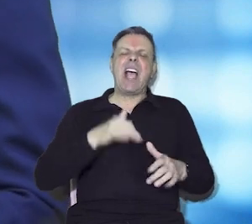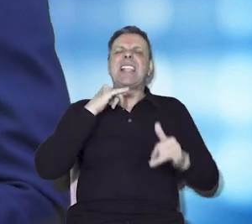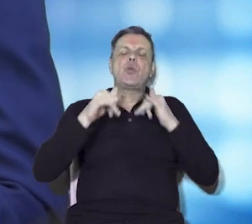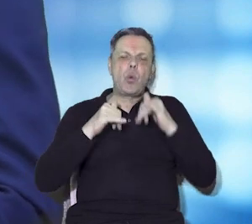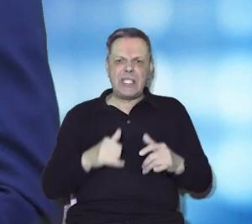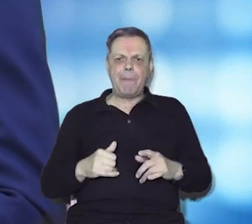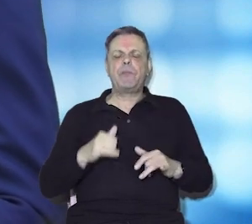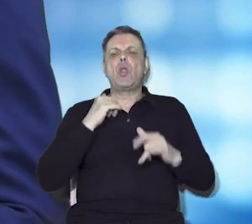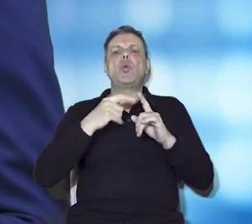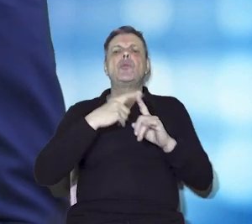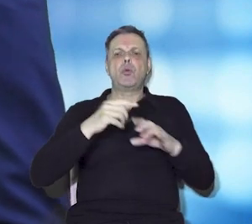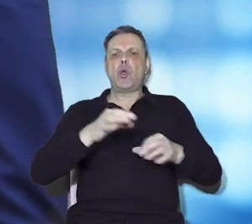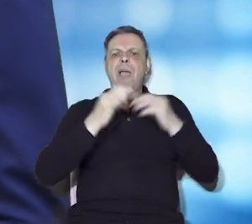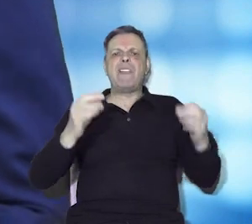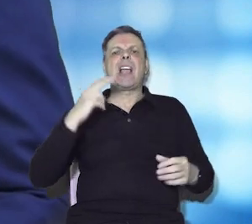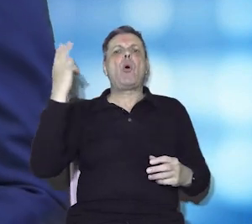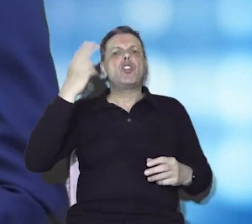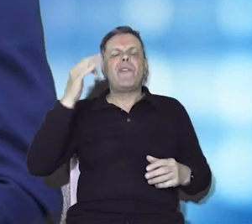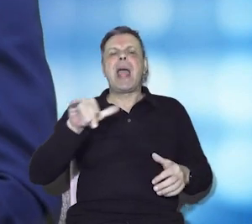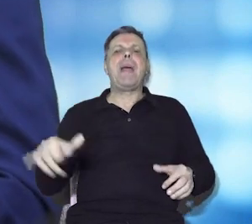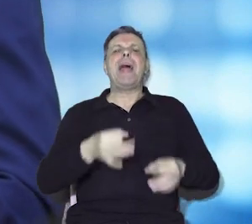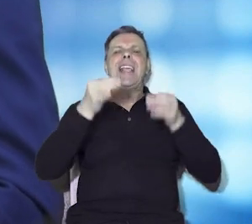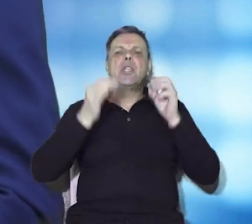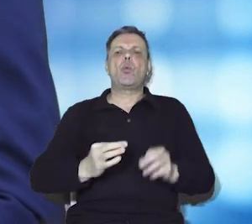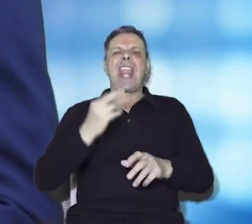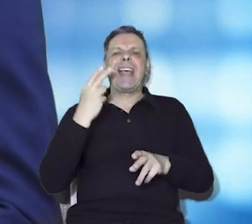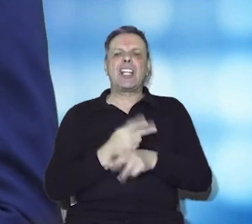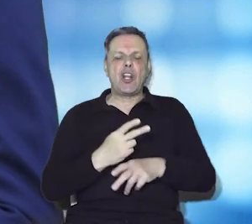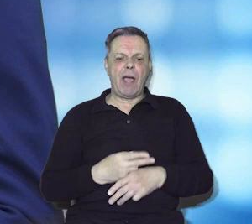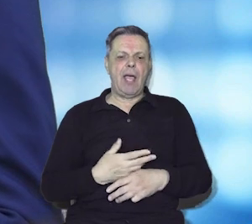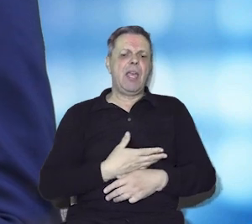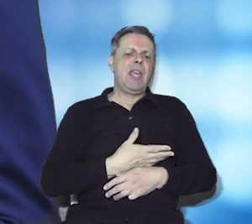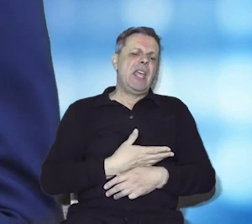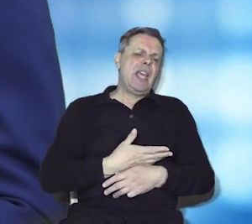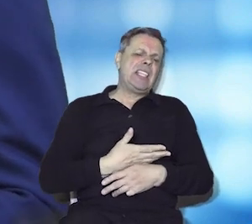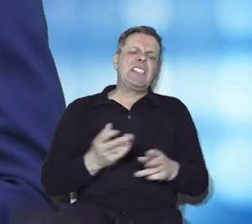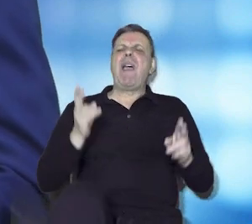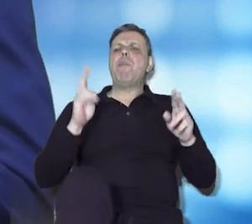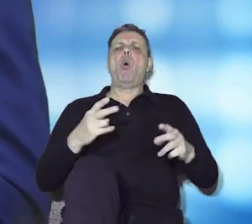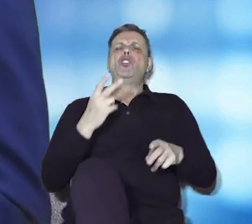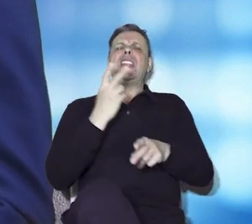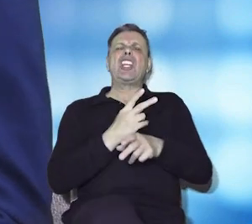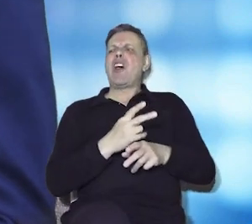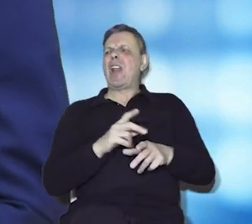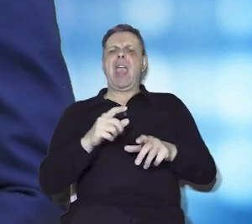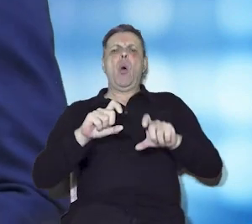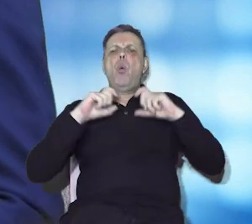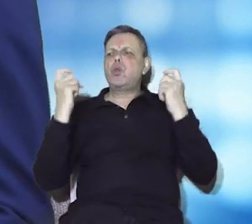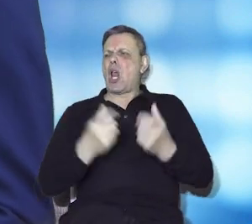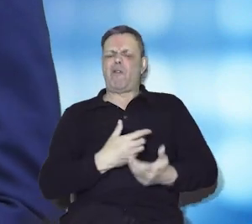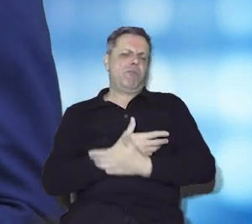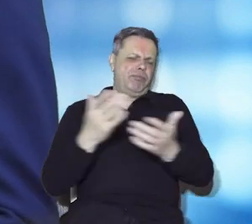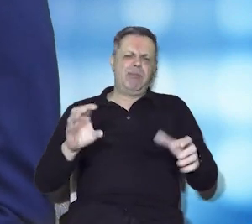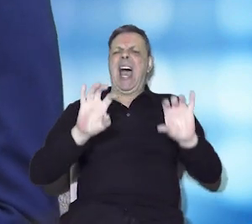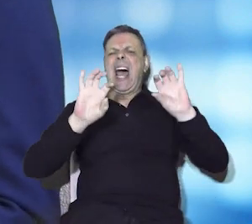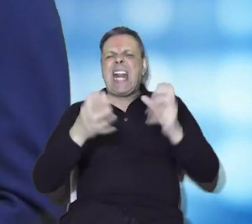Turist Plus, objavilo da je Slovenija najsigurnija država. Svi moguće državne ustanove su objavili na svim mogućim radio